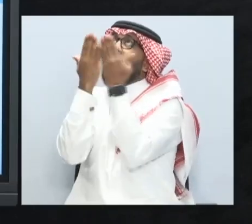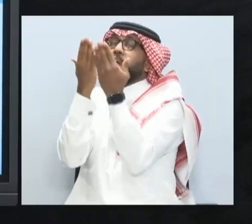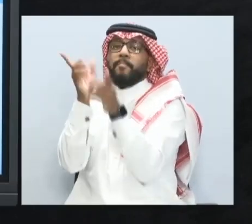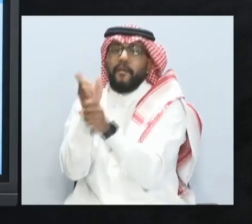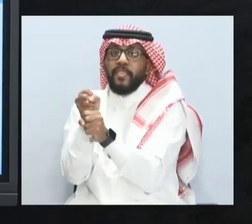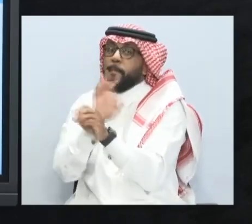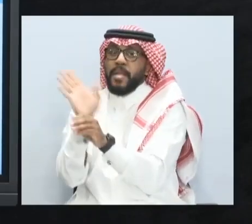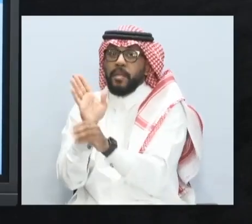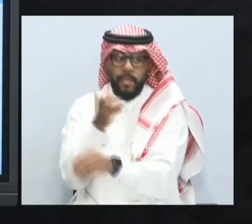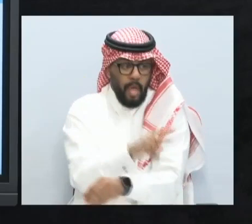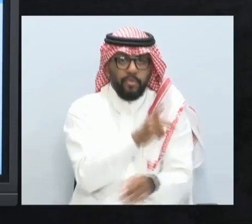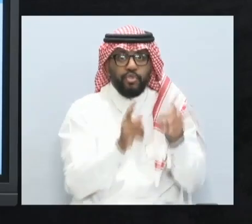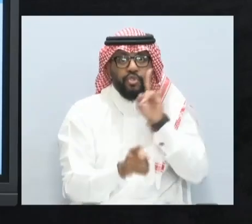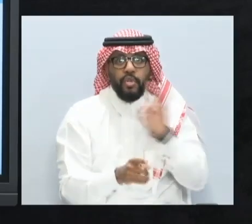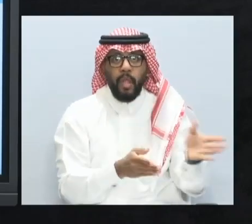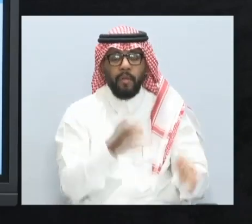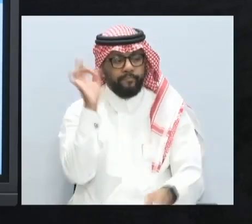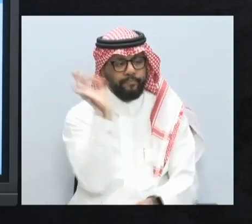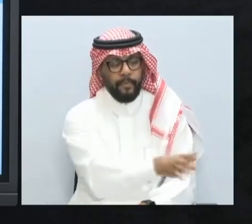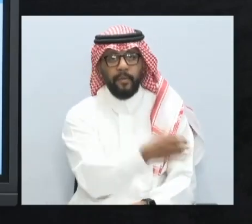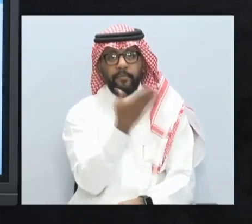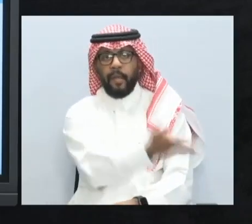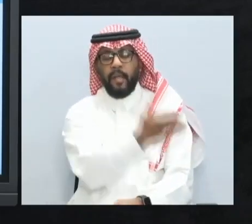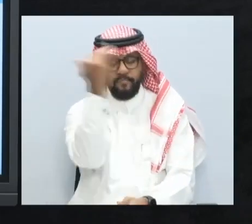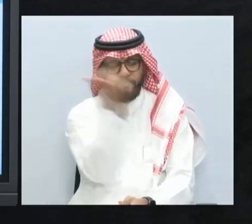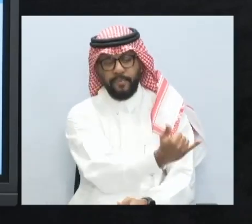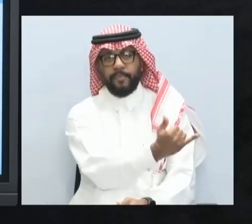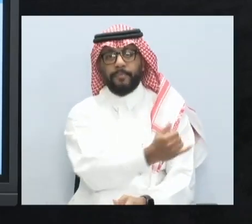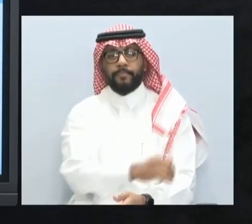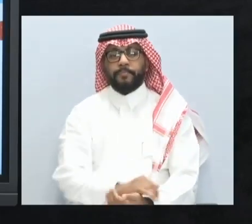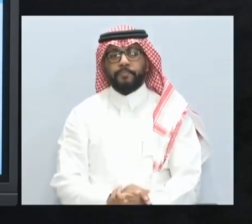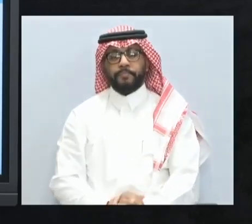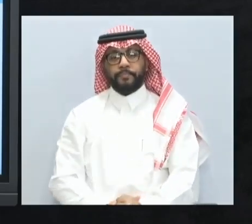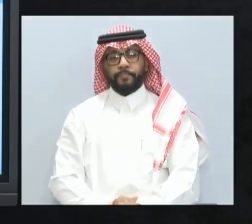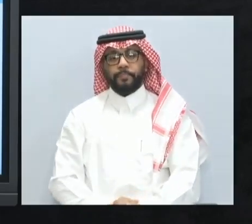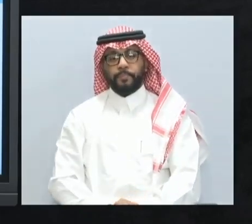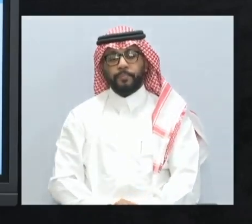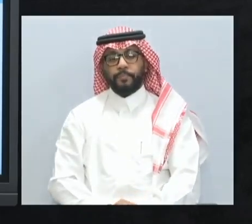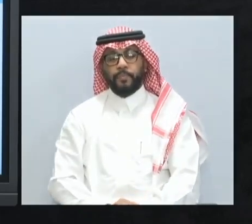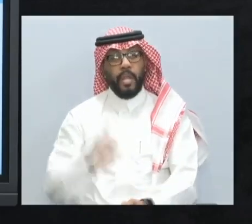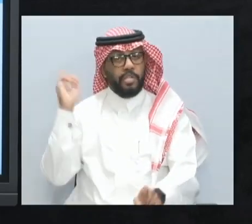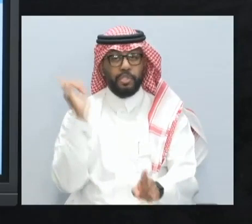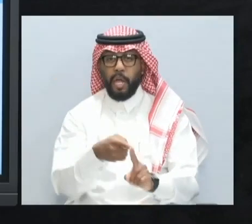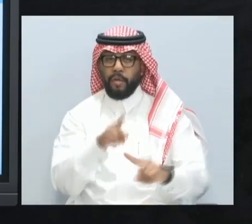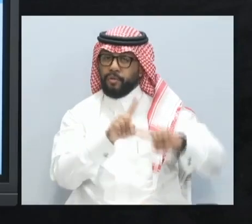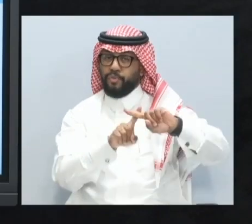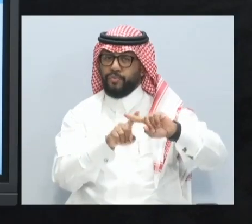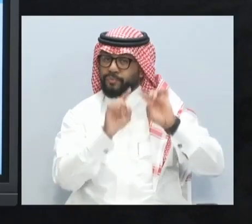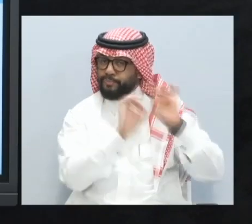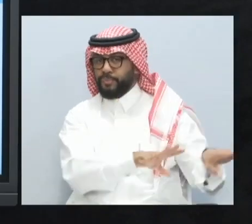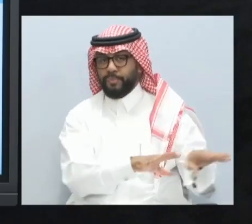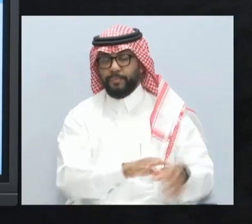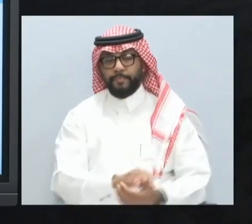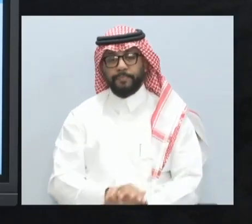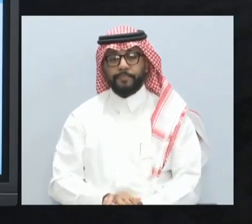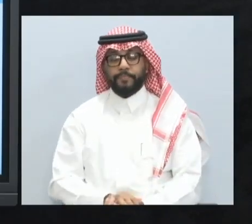دينا لذلك حكم بكفر الساحر حكم بكفر الساحر والامر السابع ان الساحر